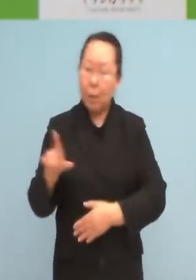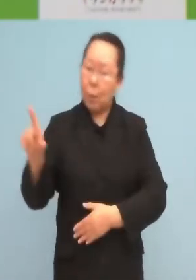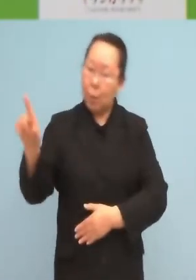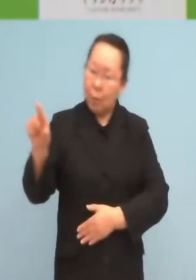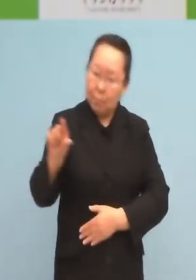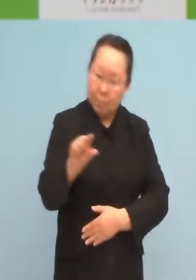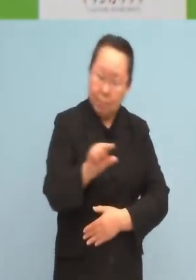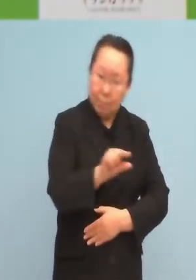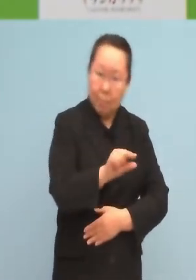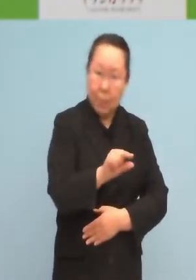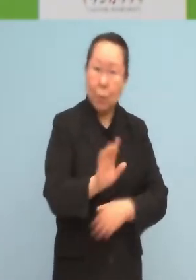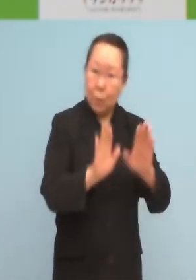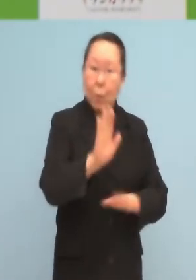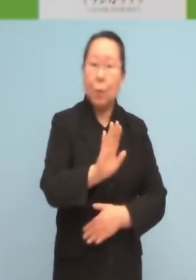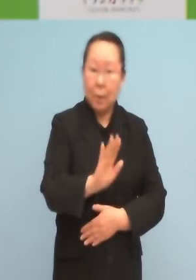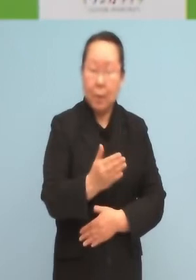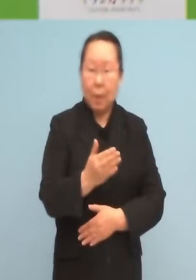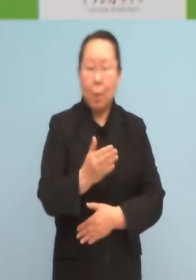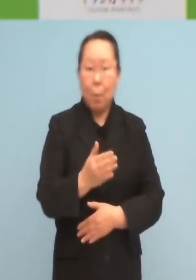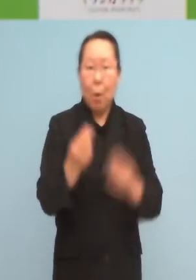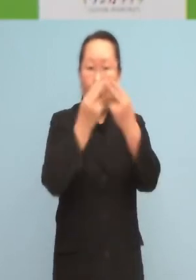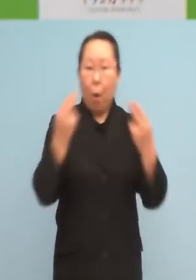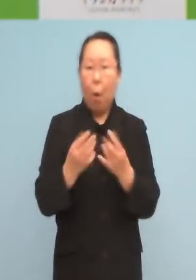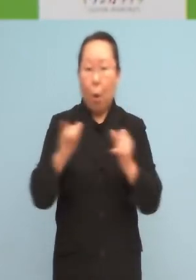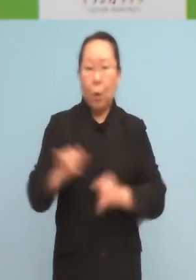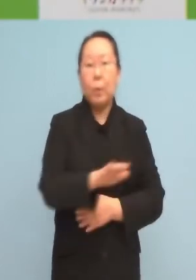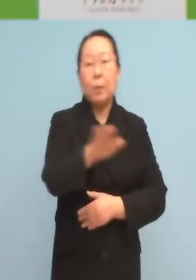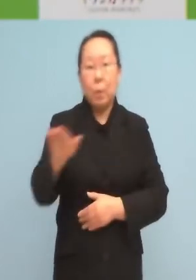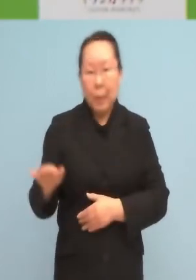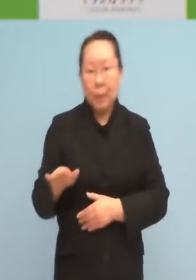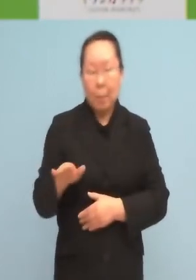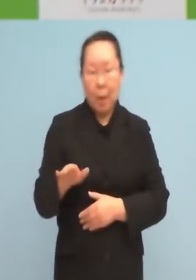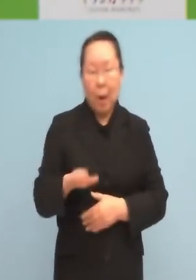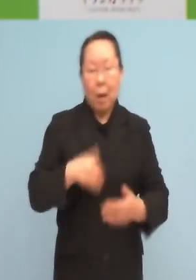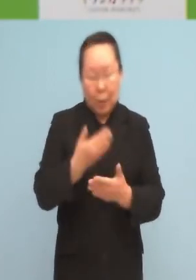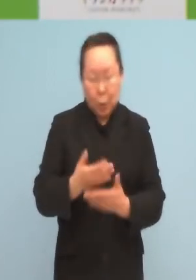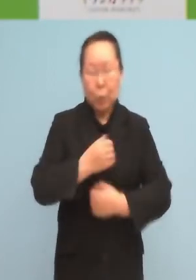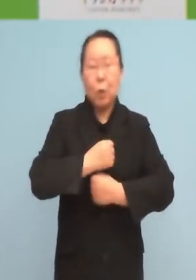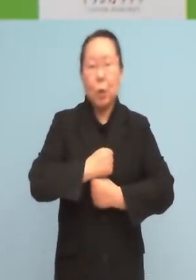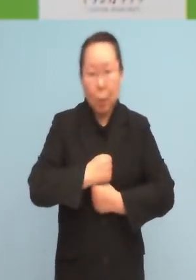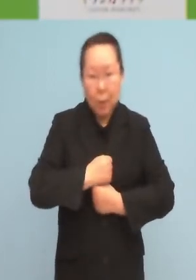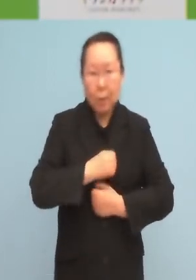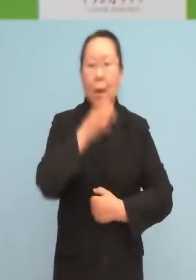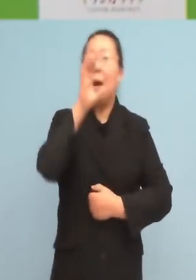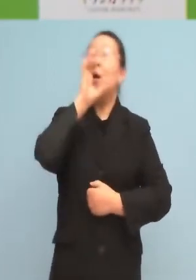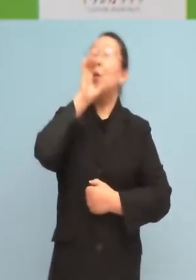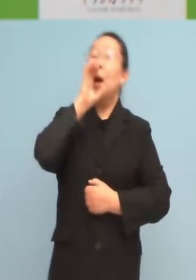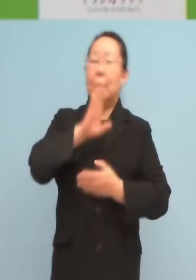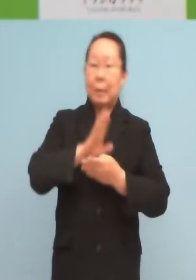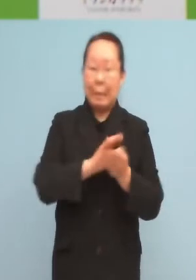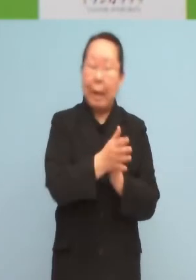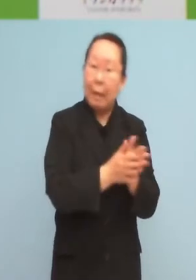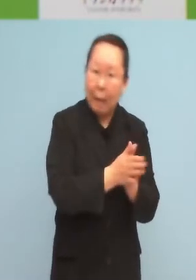が、道民の皆様方におかれては引き続き十分注意をしていただき、うがいや手洗い、咳エチケット